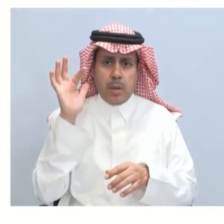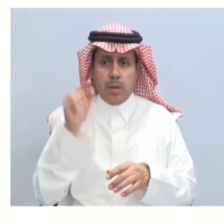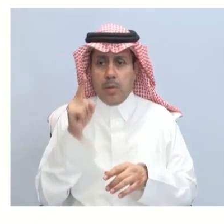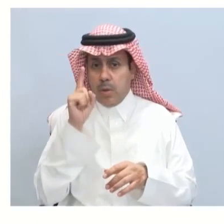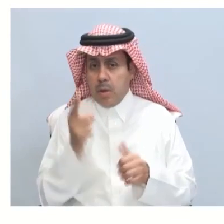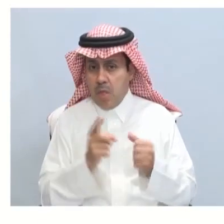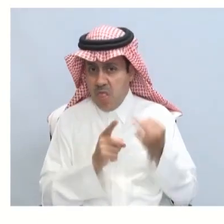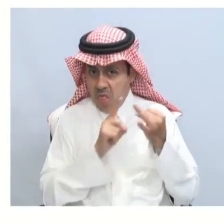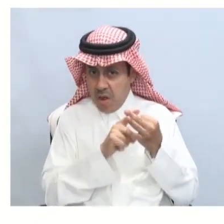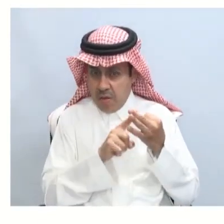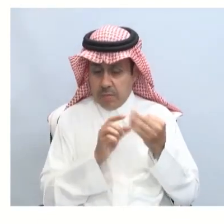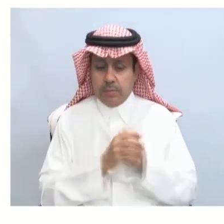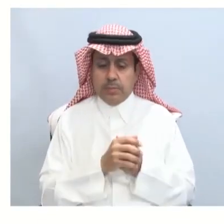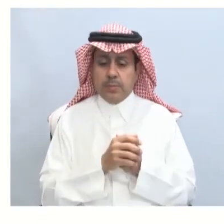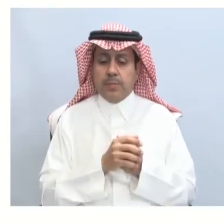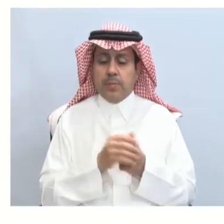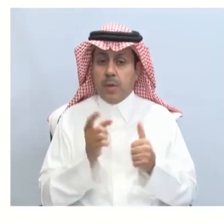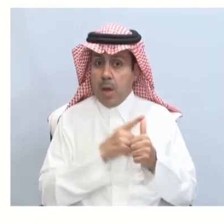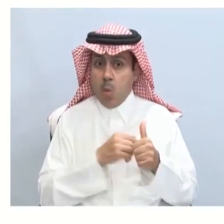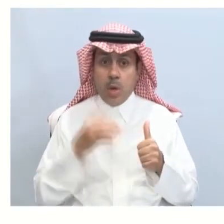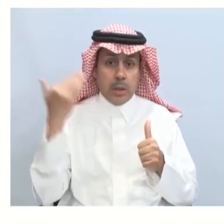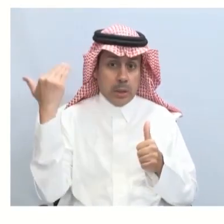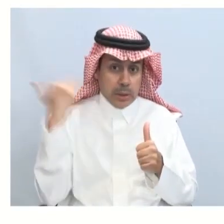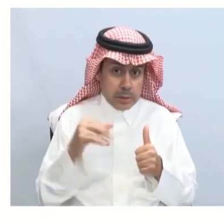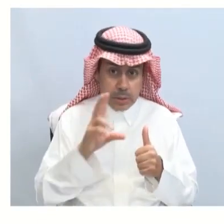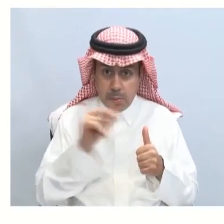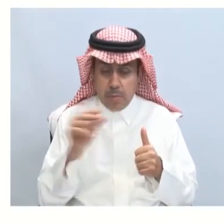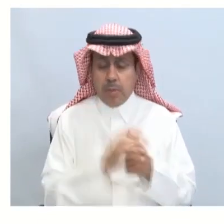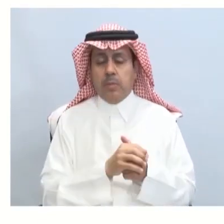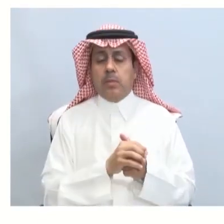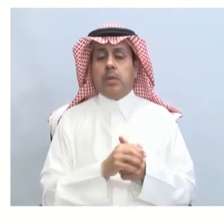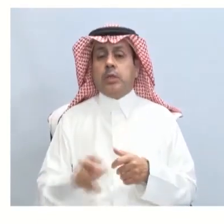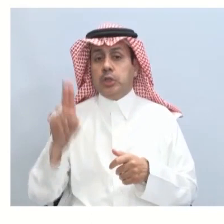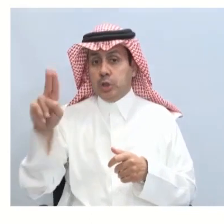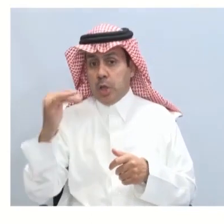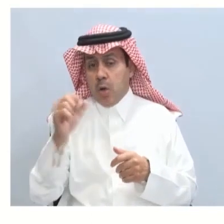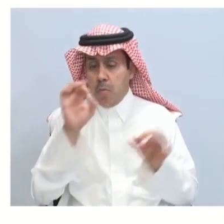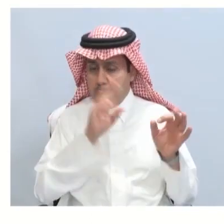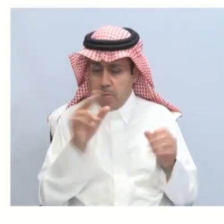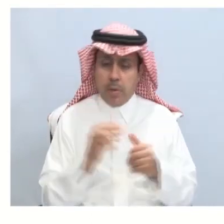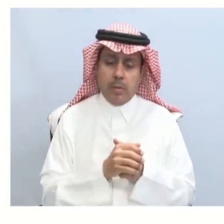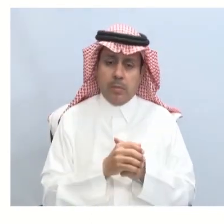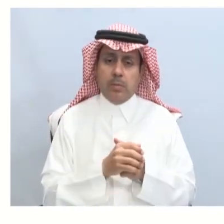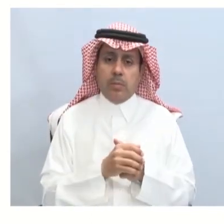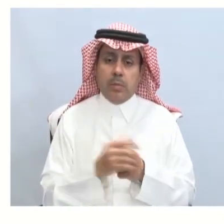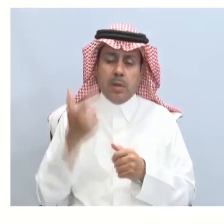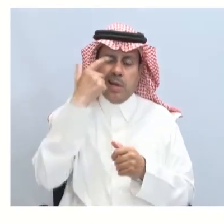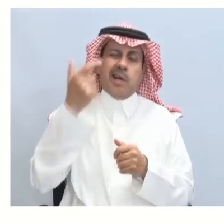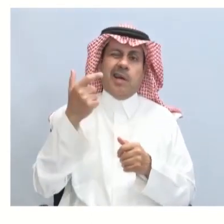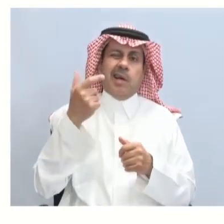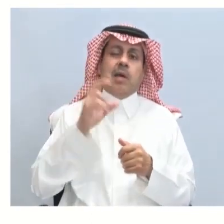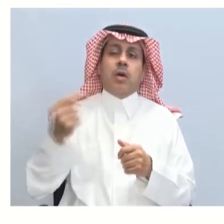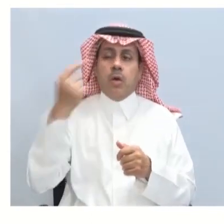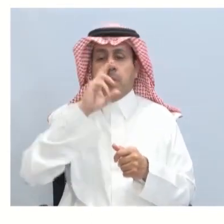فالمجلس الاول قصاص بشرط تحقق المماثله في الاسم والموضع